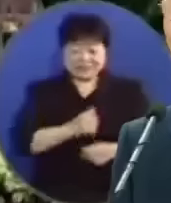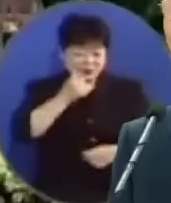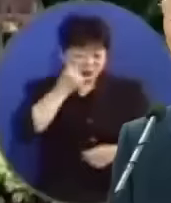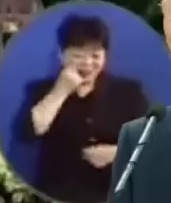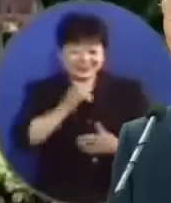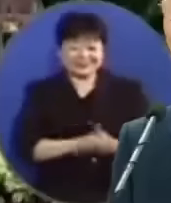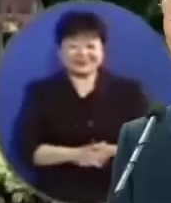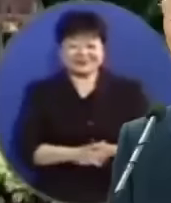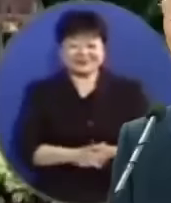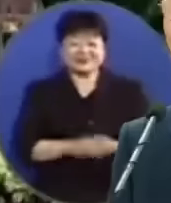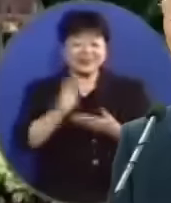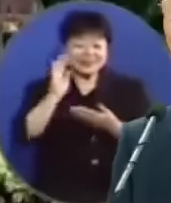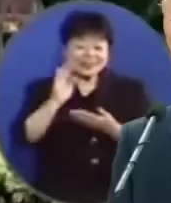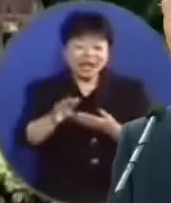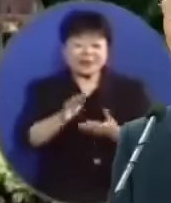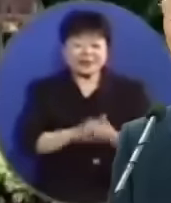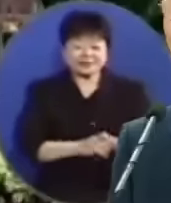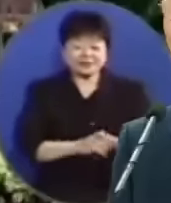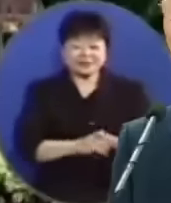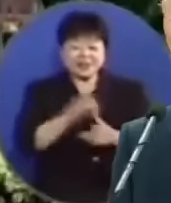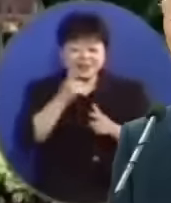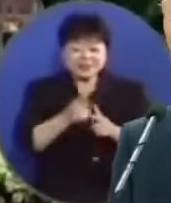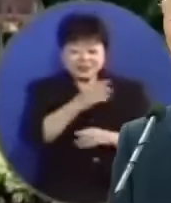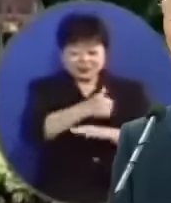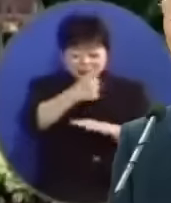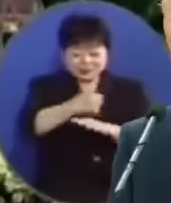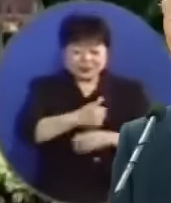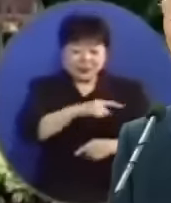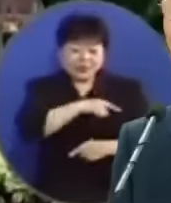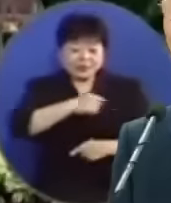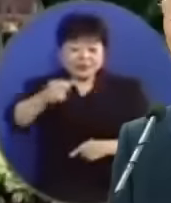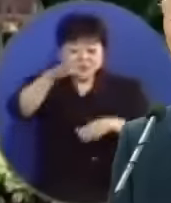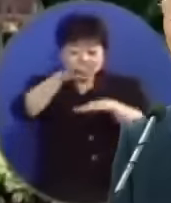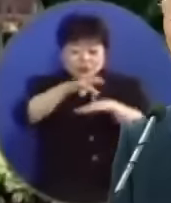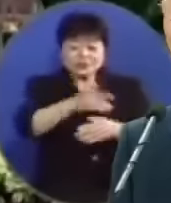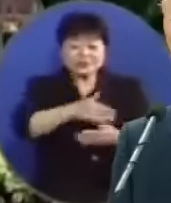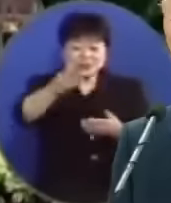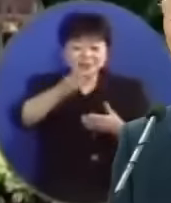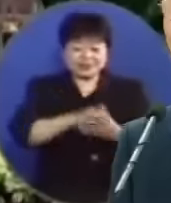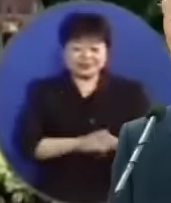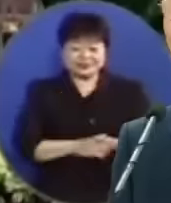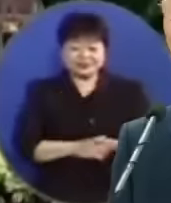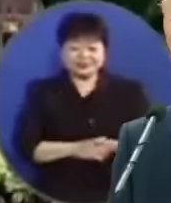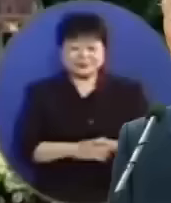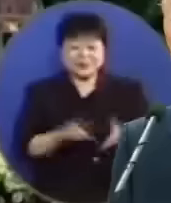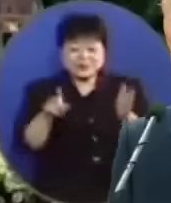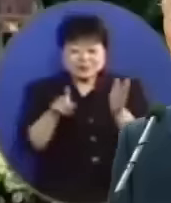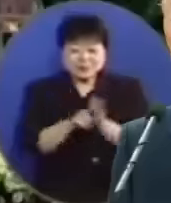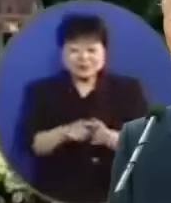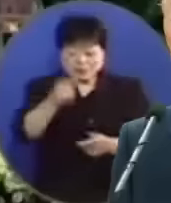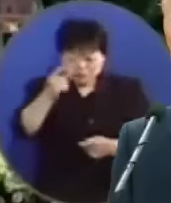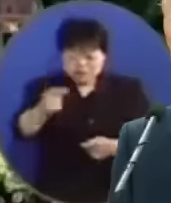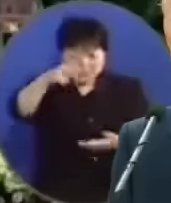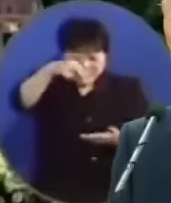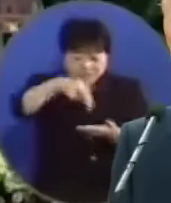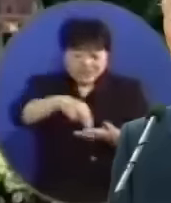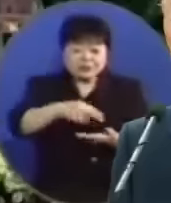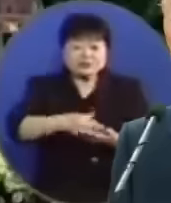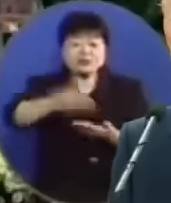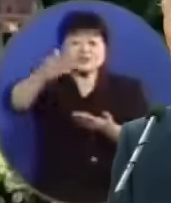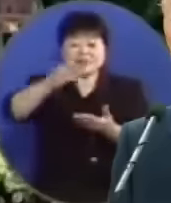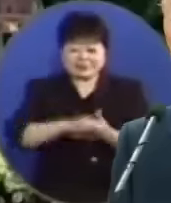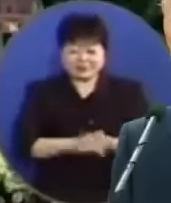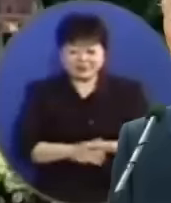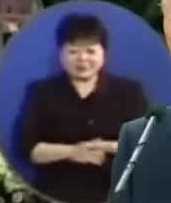못합니다. 그 다음에는 예수 그리스도의 이름으로 귀신을 쫓아내는 것입니다. 믿음을 굳게 하여